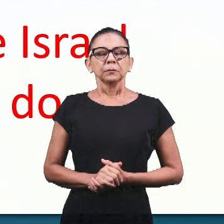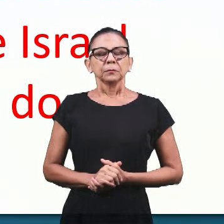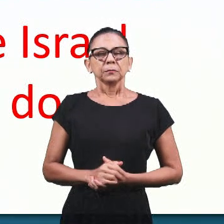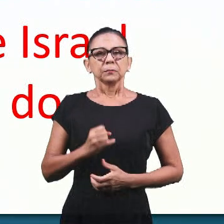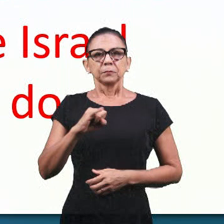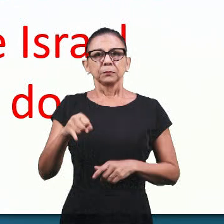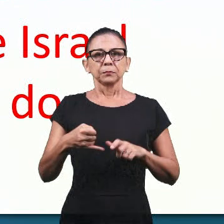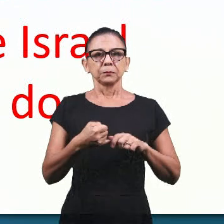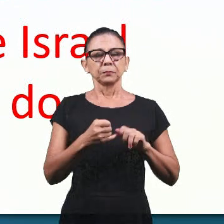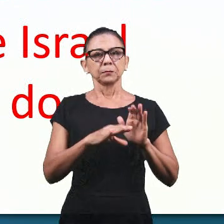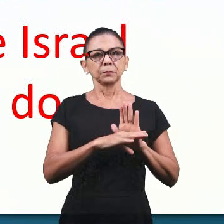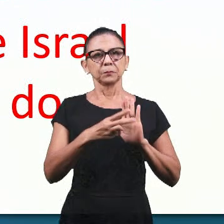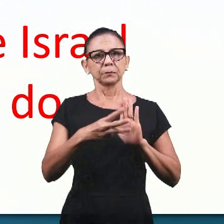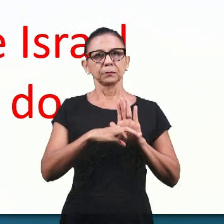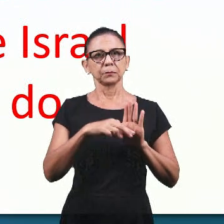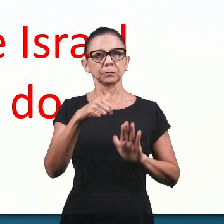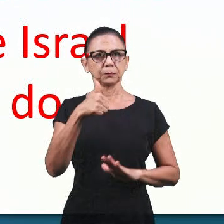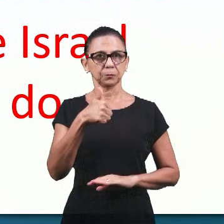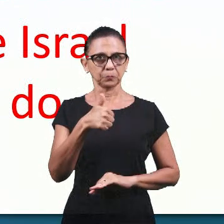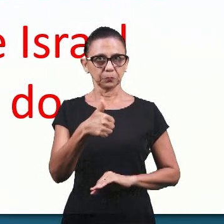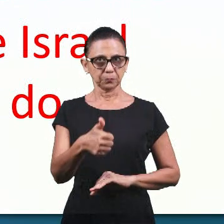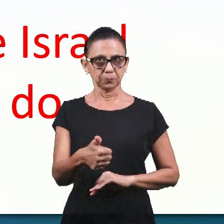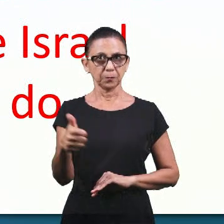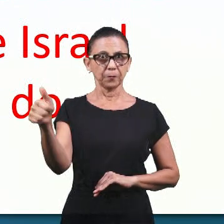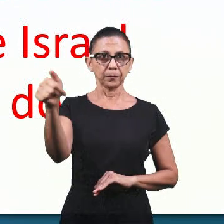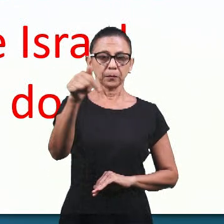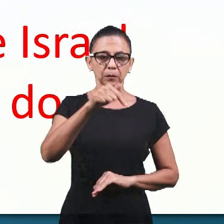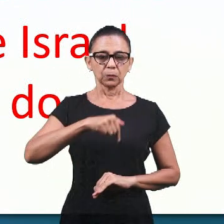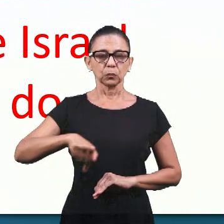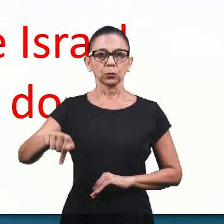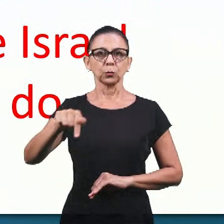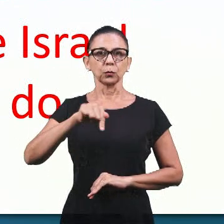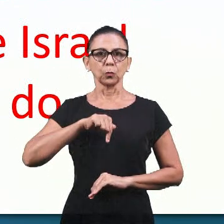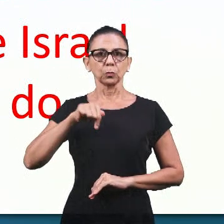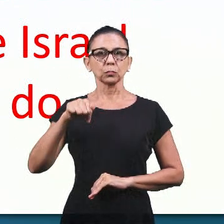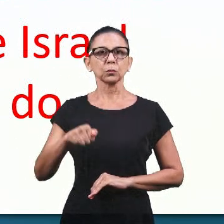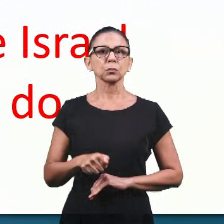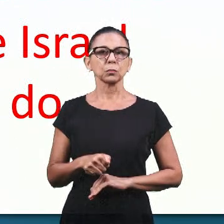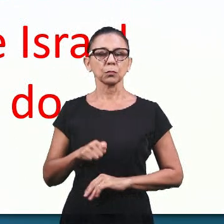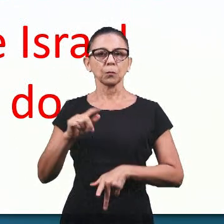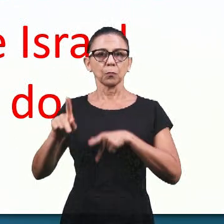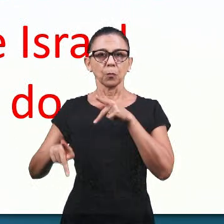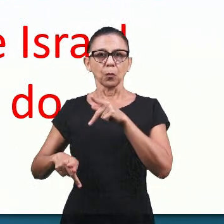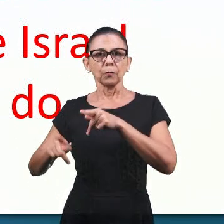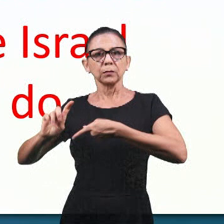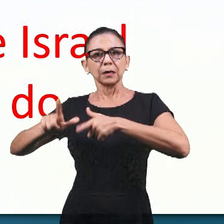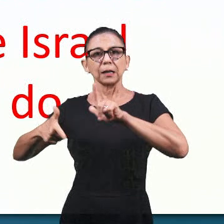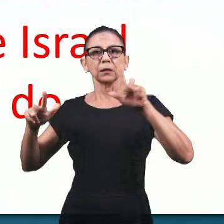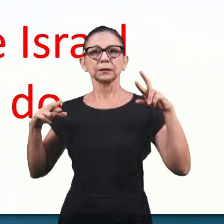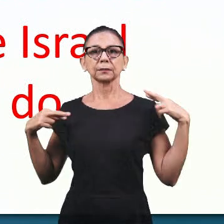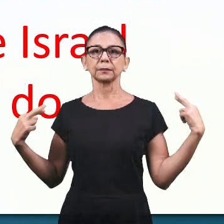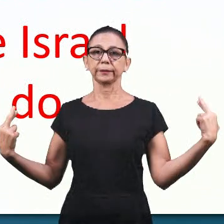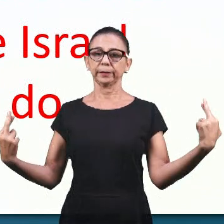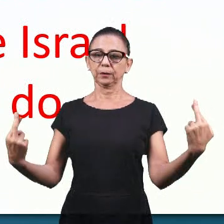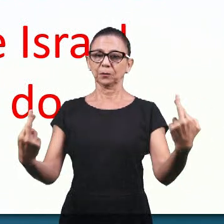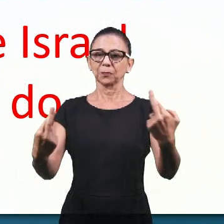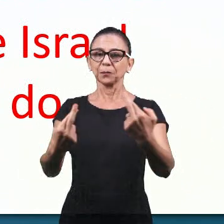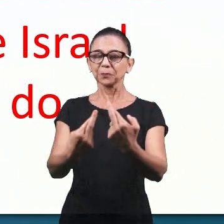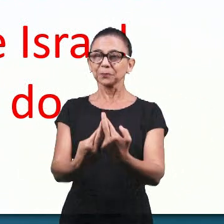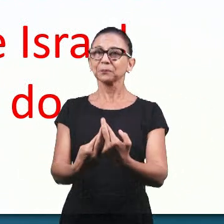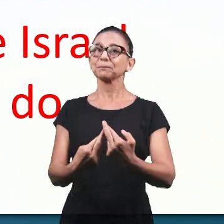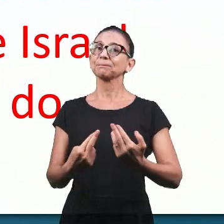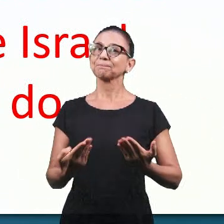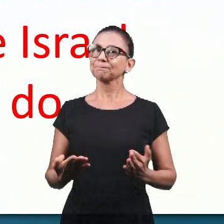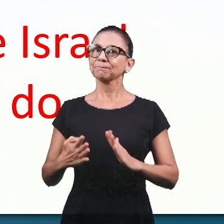jours, nous retrouvons Josué 3:1, quand tous les enfants d'Israël se sont réunis. Donc, l'Église est